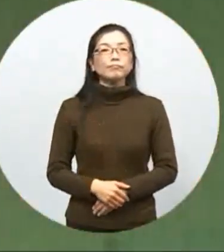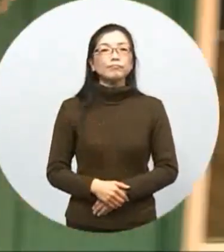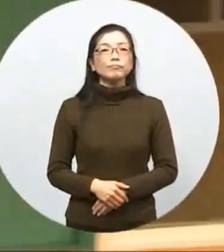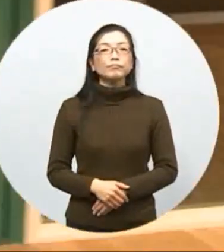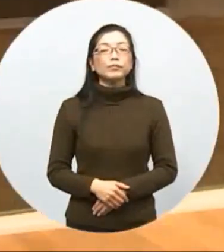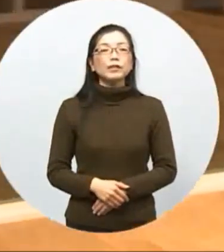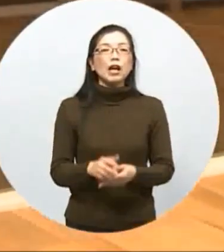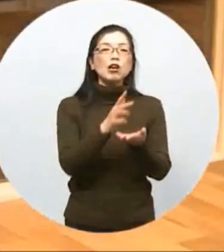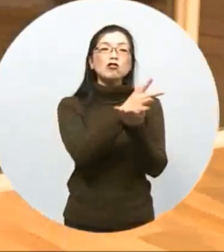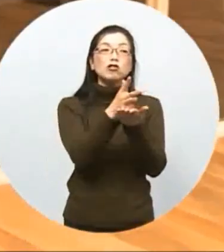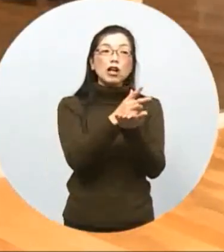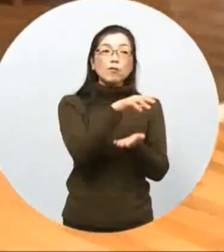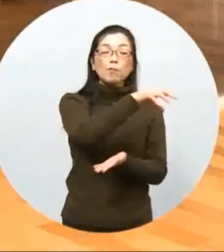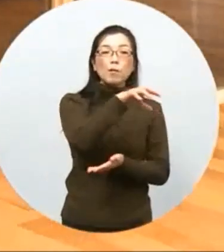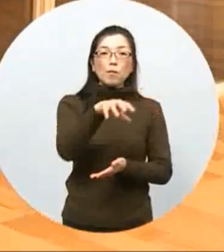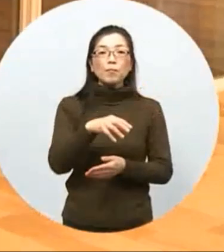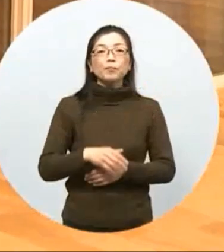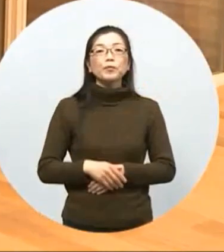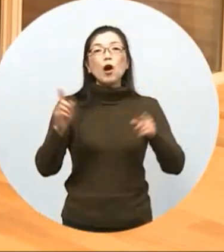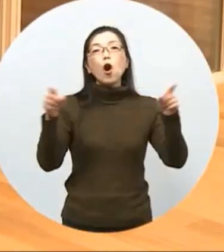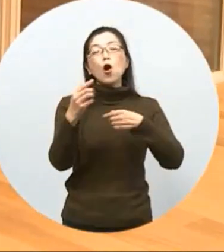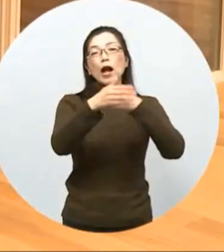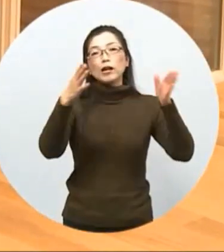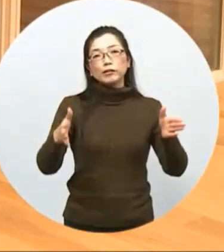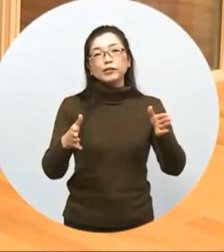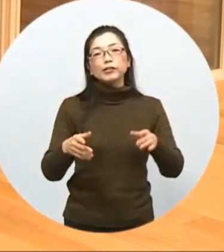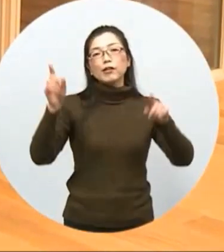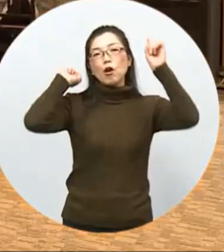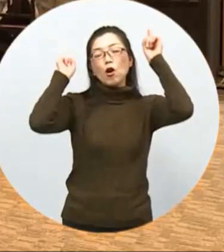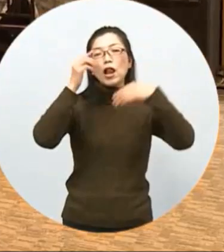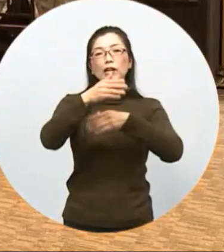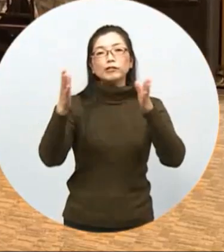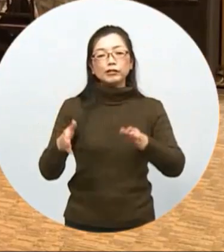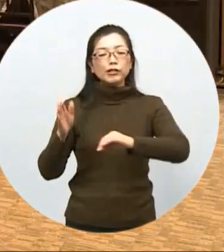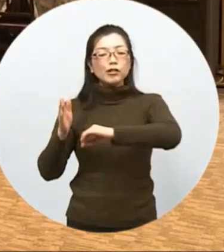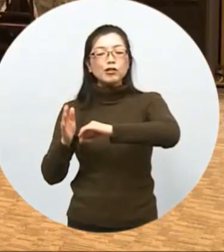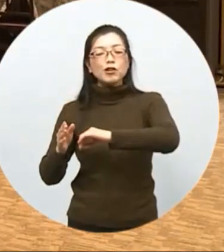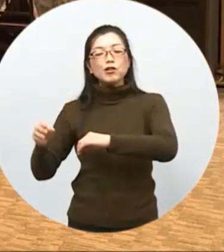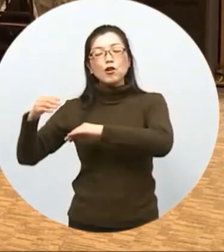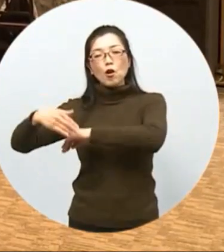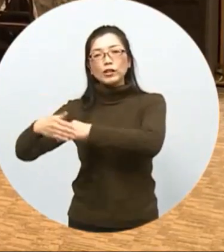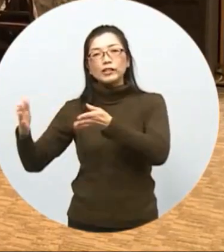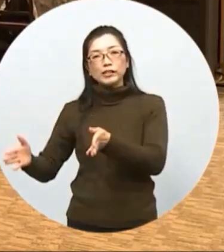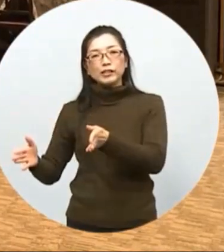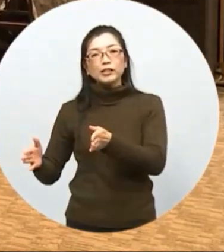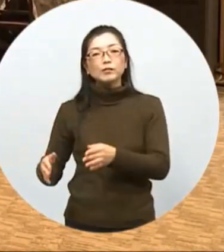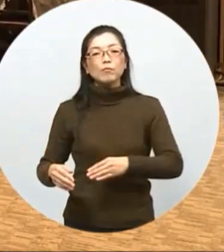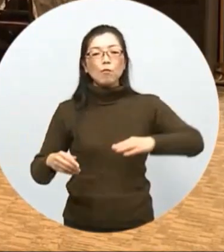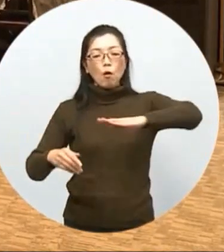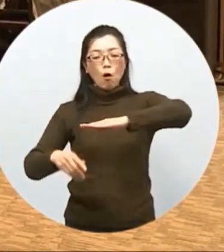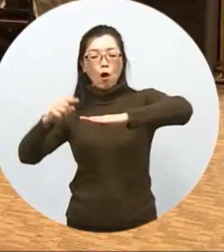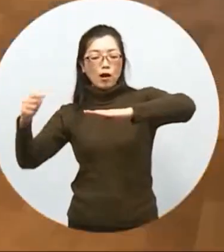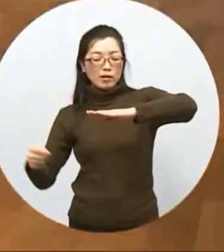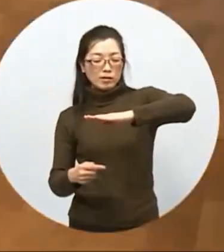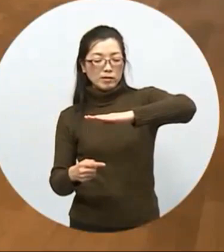また2つのスタジオ、音楽室や娯楽室、調理室なども地下にあります。